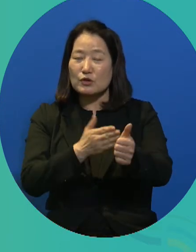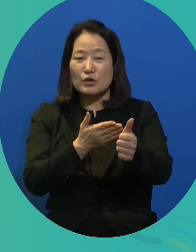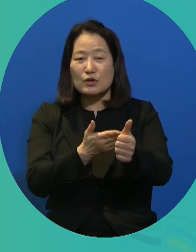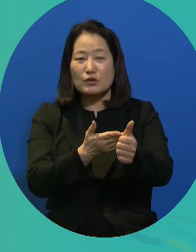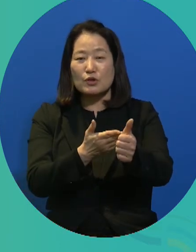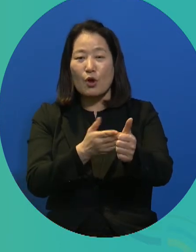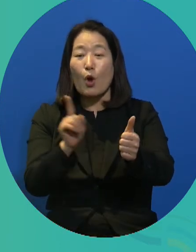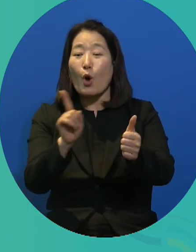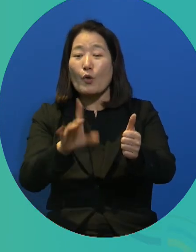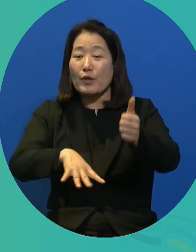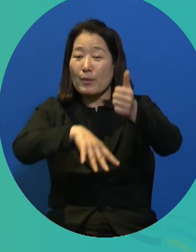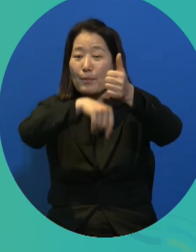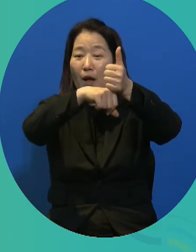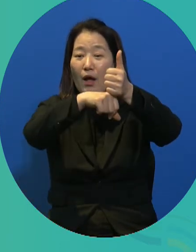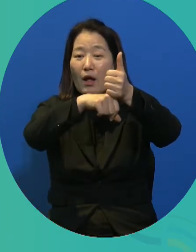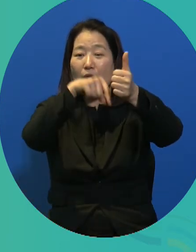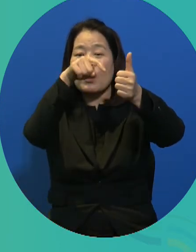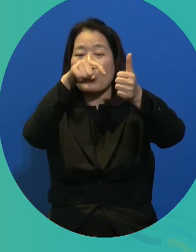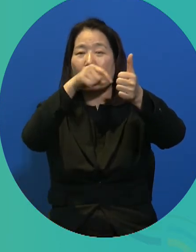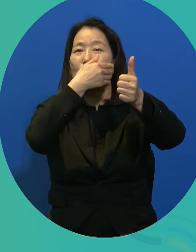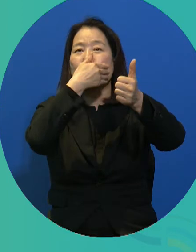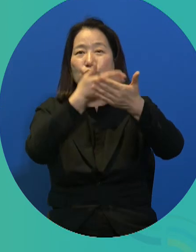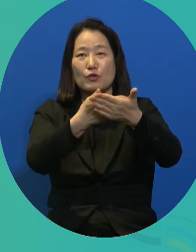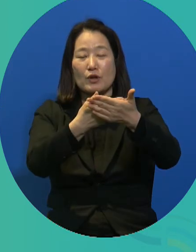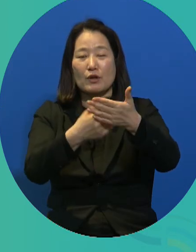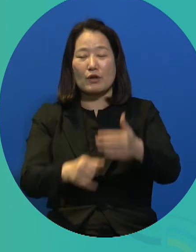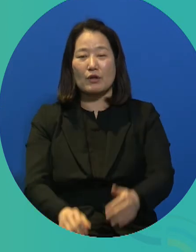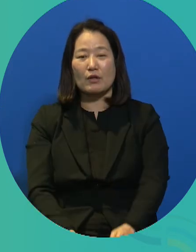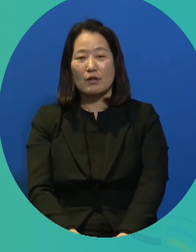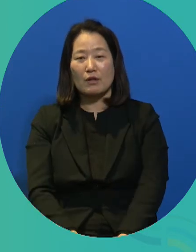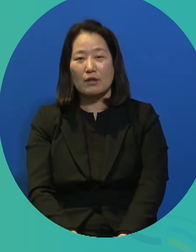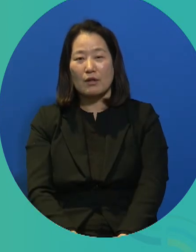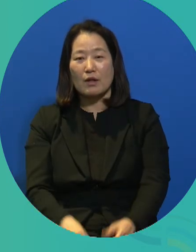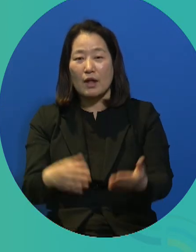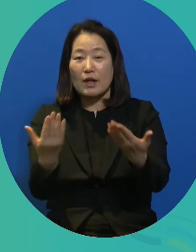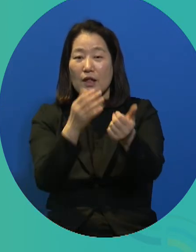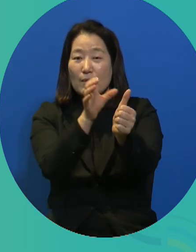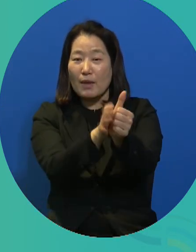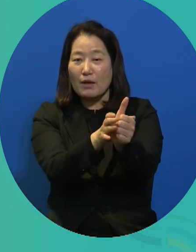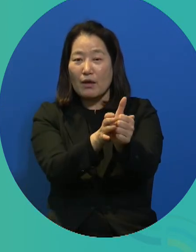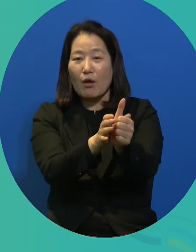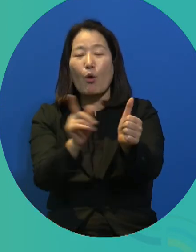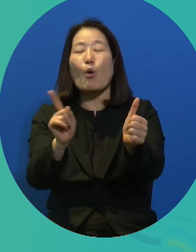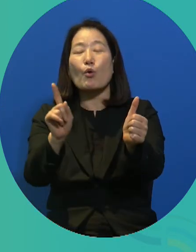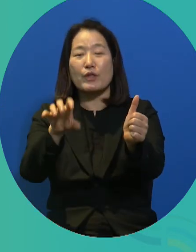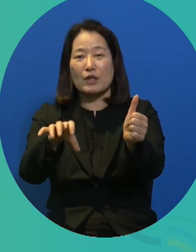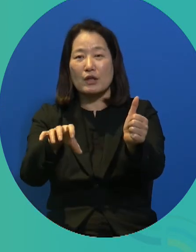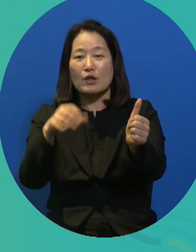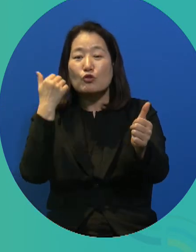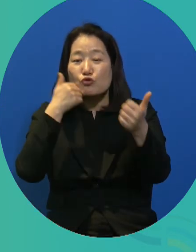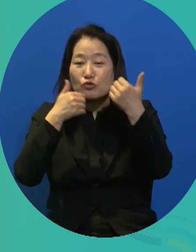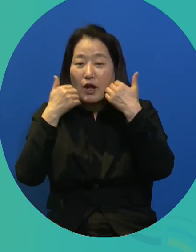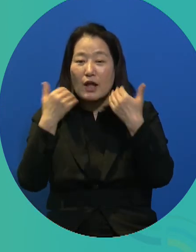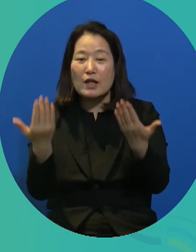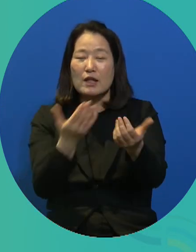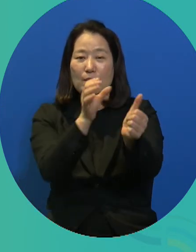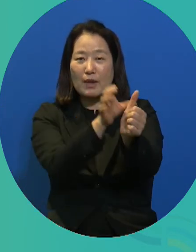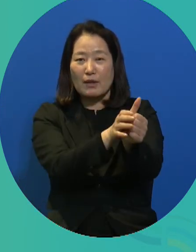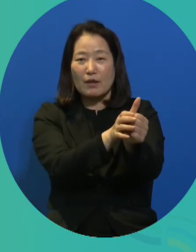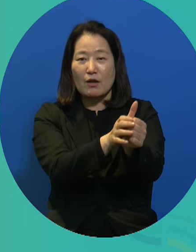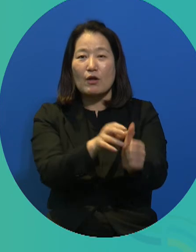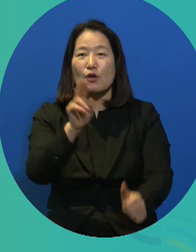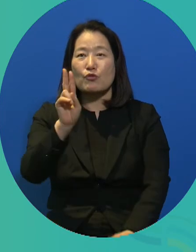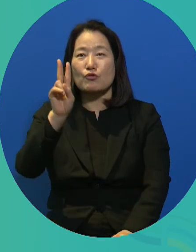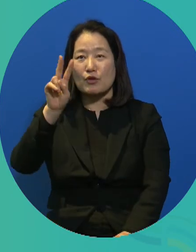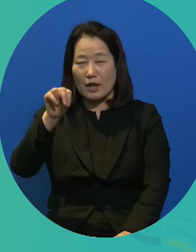지금 사실 가장 이제 중요한 문제 중에 하나입니다. 그럼 어디서 할 거냐? 이거를 누가? 이 유엔에서